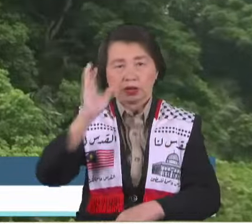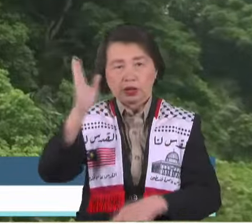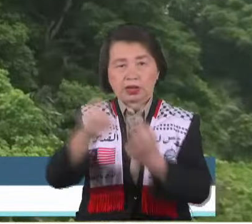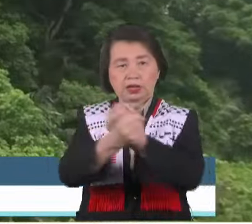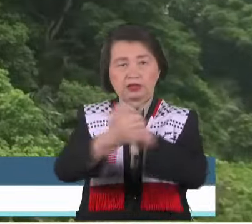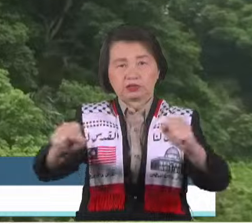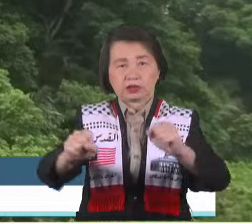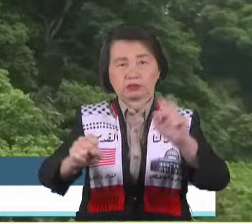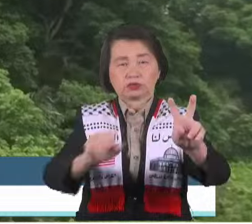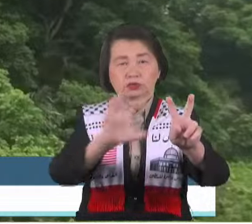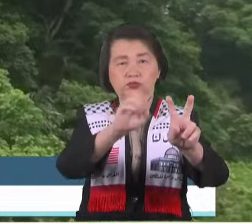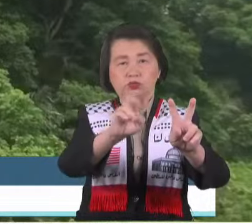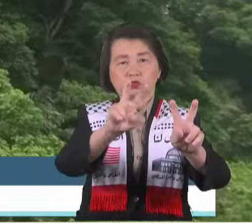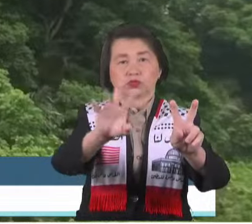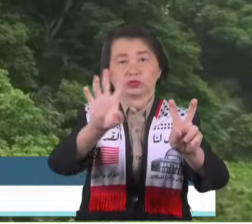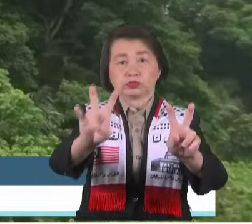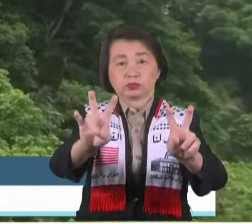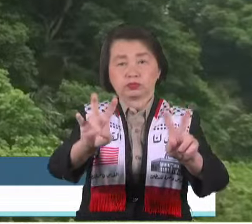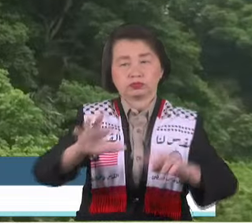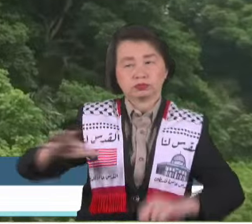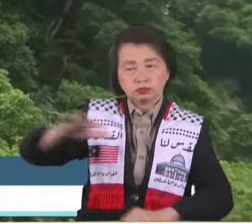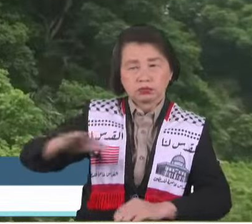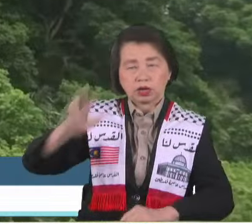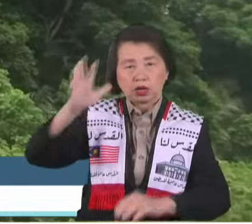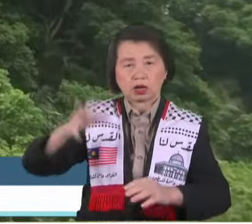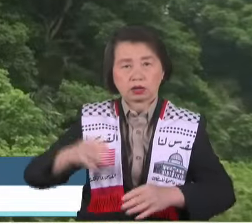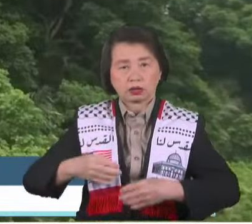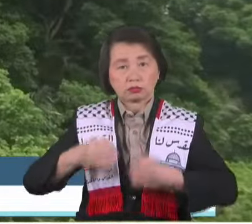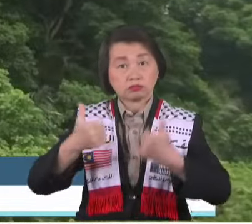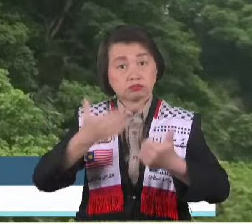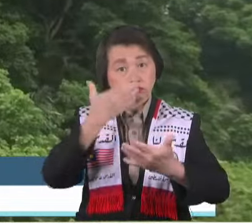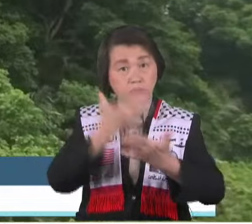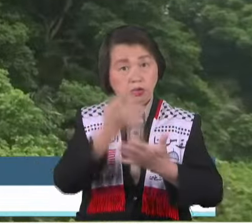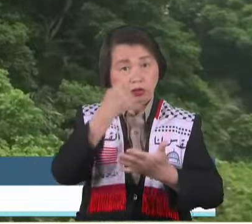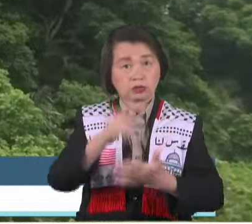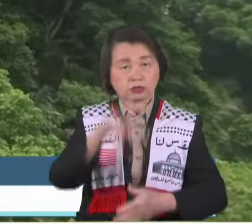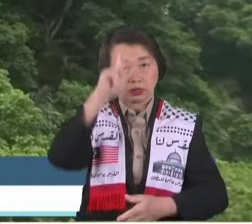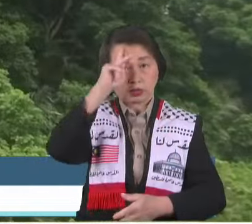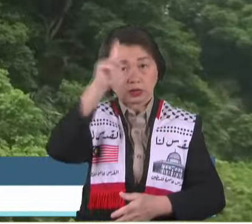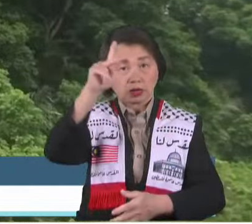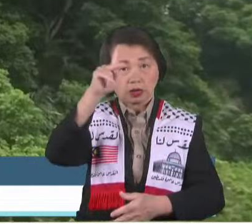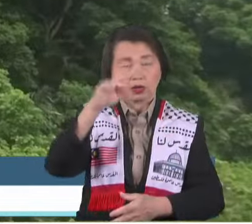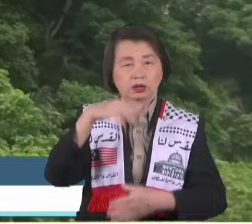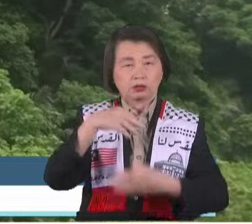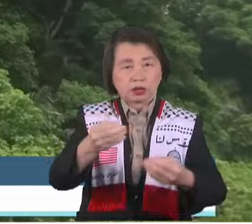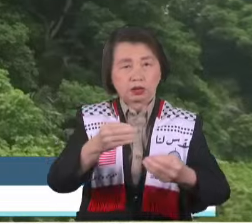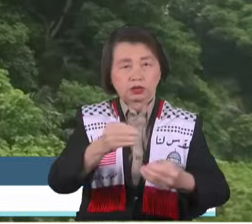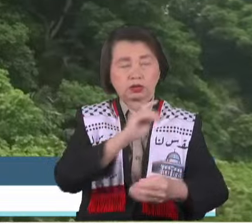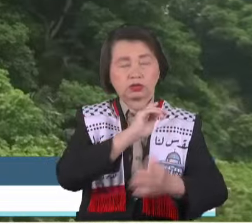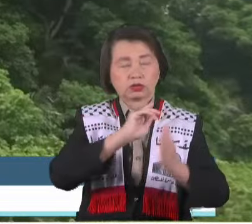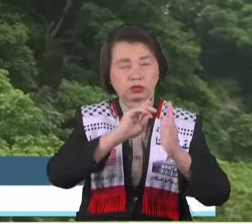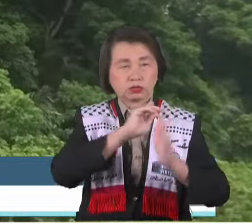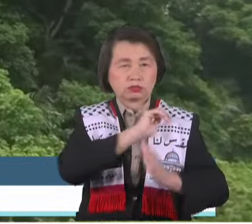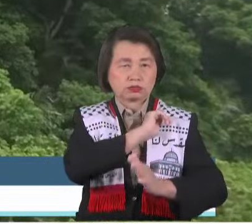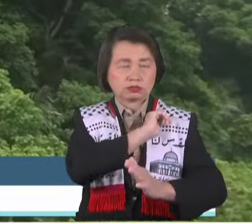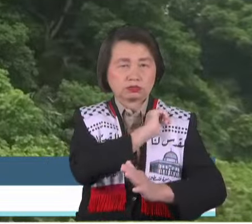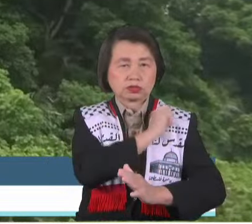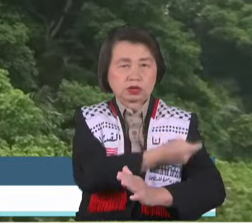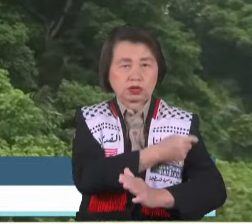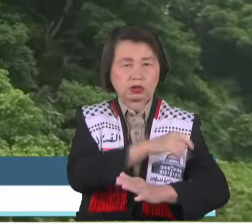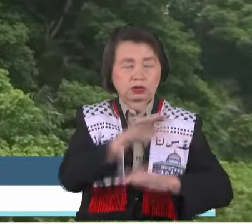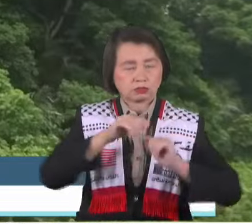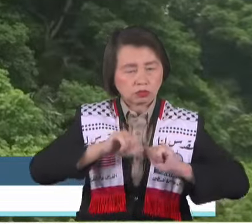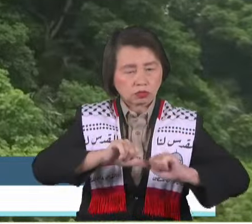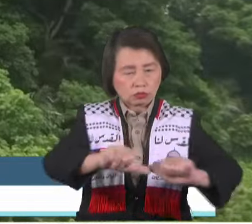menjelang 2027. Dijangka bakal memberi impak yang besar kepada Kelantan dan memberikan sumber tenaga yang lebih konsisten